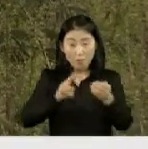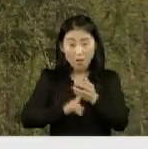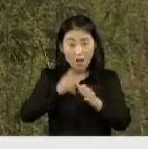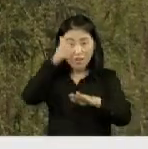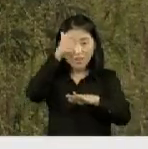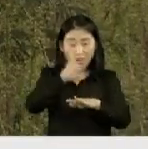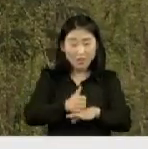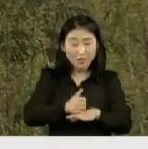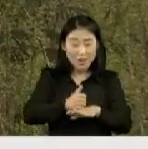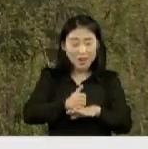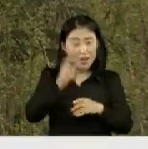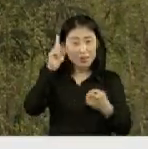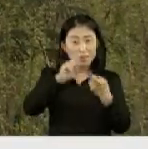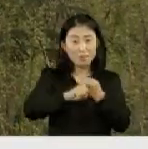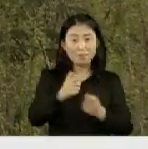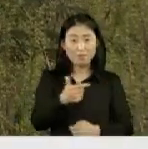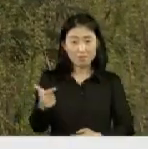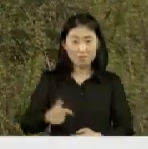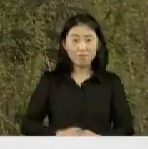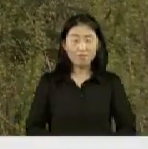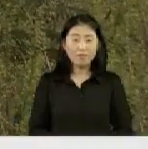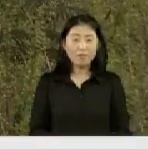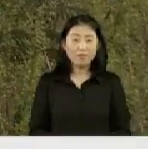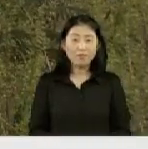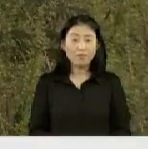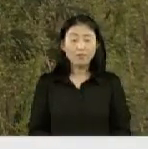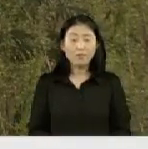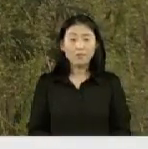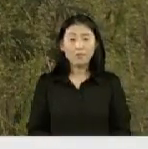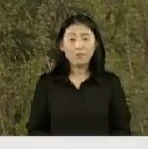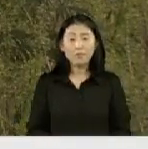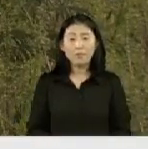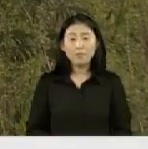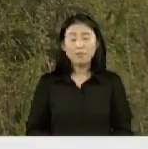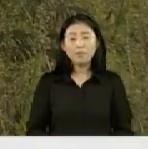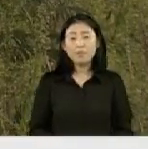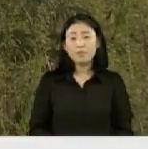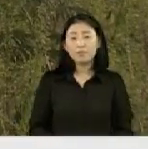결과에 관심이 모아지고 있습니다. TJB 김건규입니다.